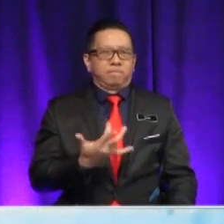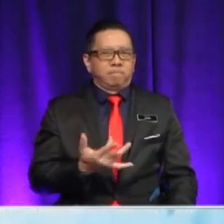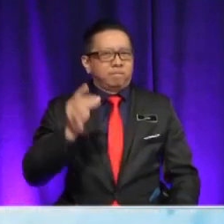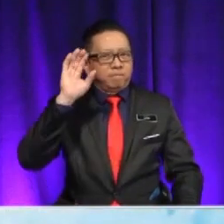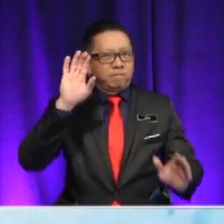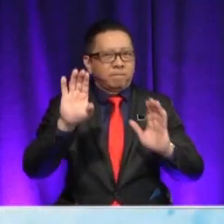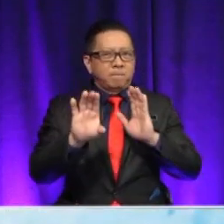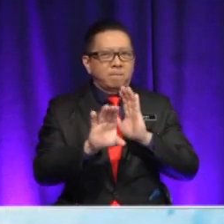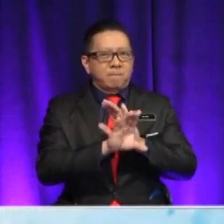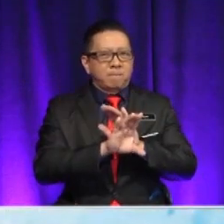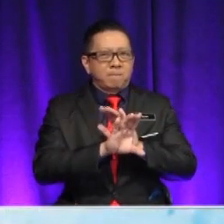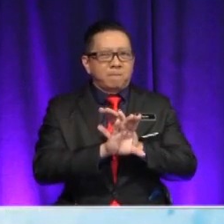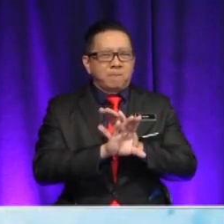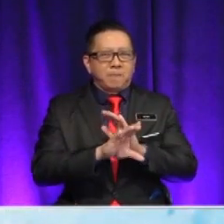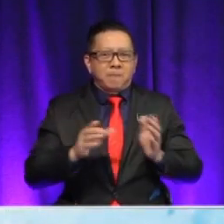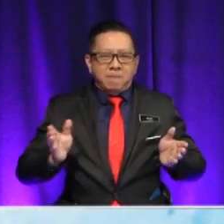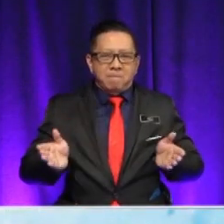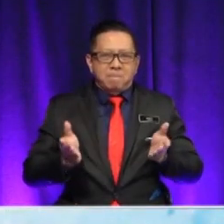menunjukkan perpaduan rakyat Malaysia.